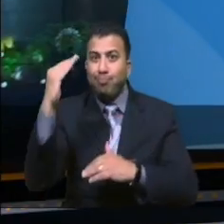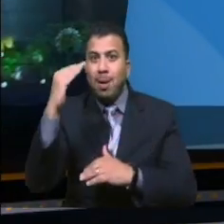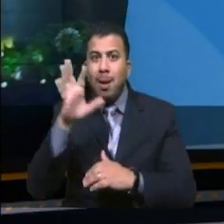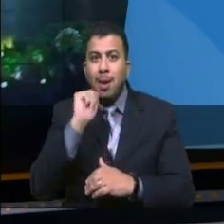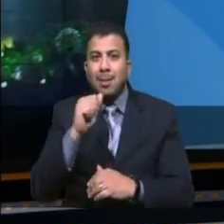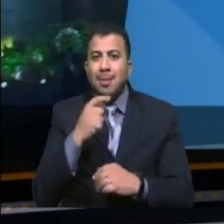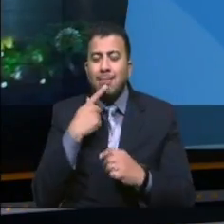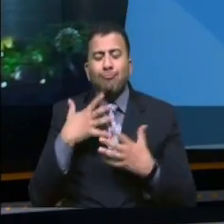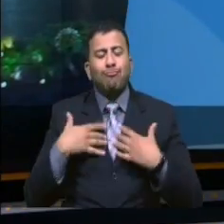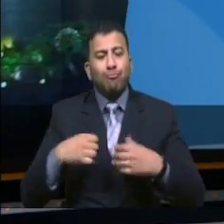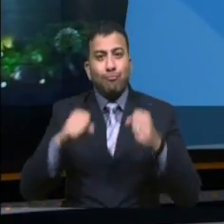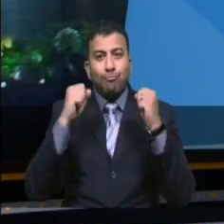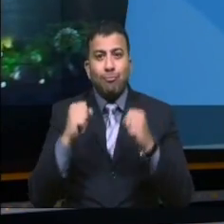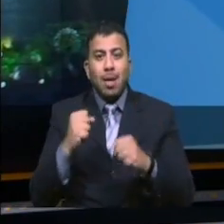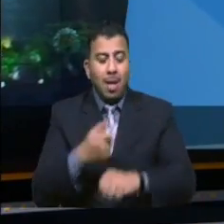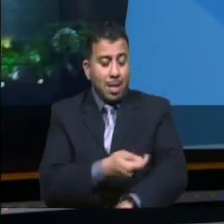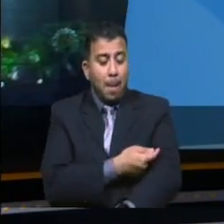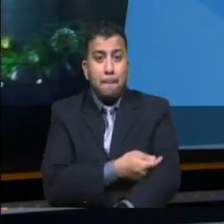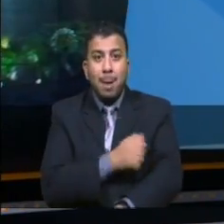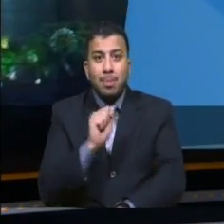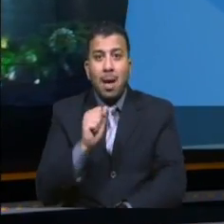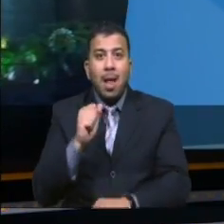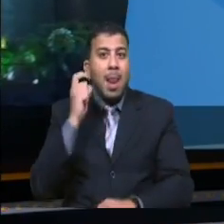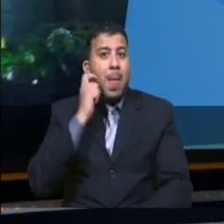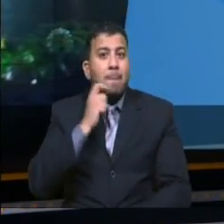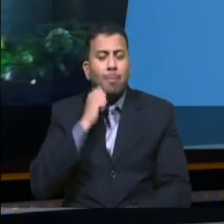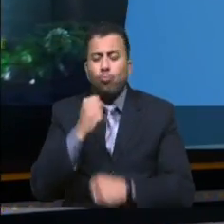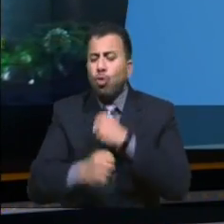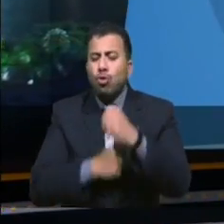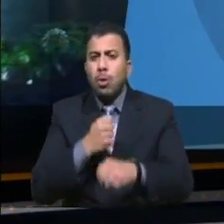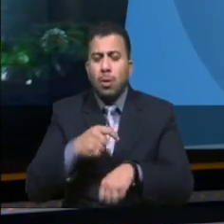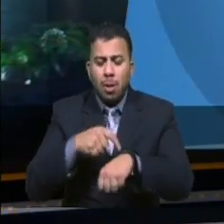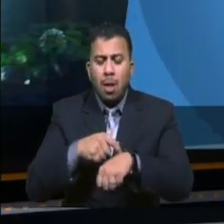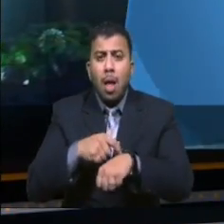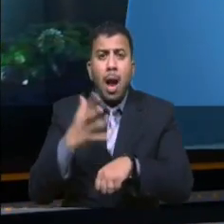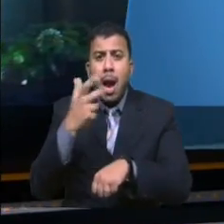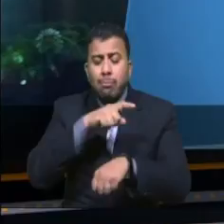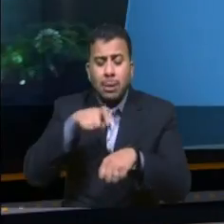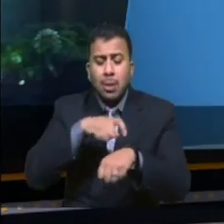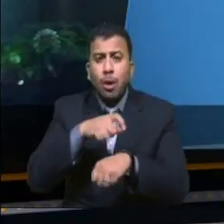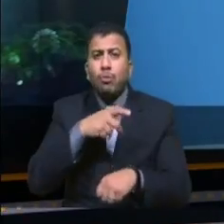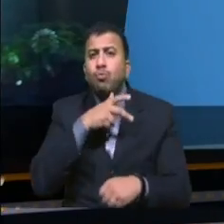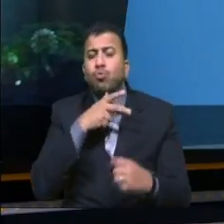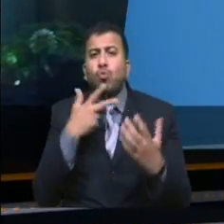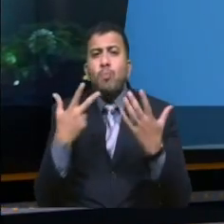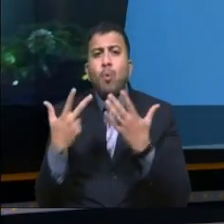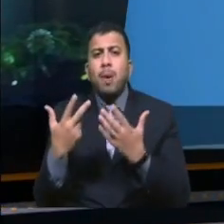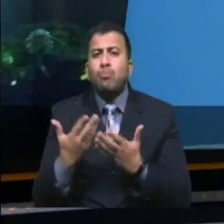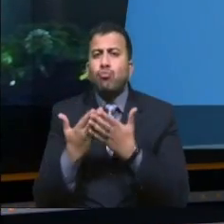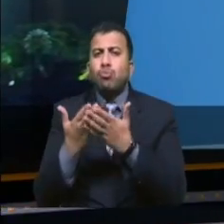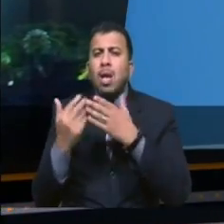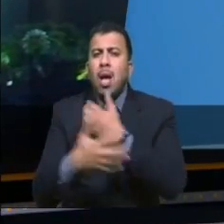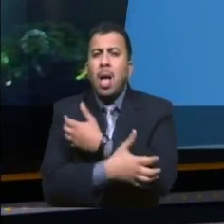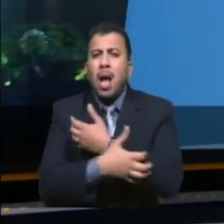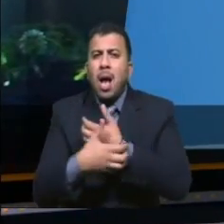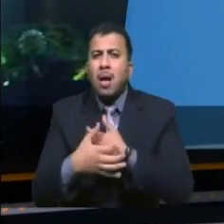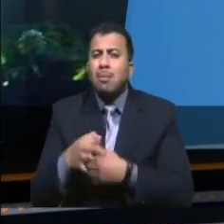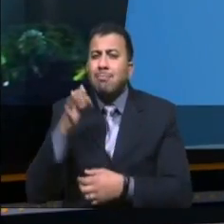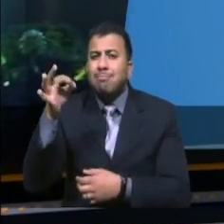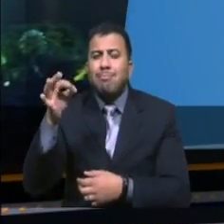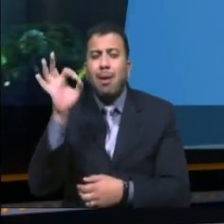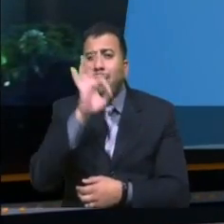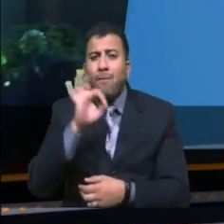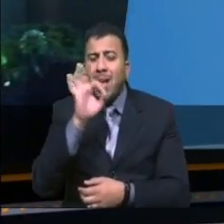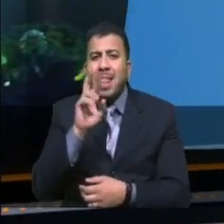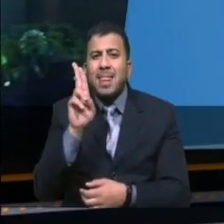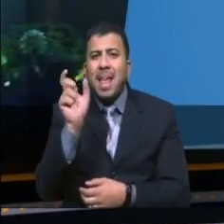ليكون بلسم شفاء. أطباء الإمارات يتطوعون ب 800 ساعة لخدمة الفقراء في القرى التنزانية.